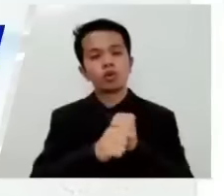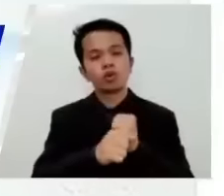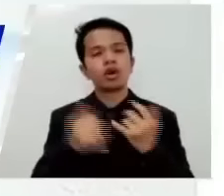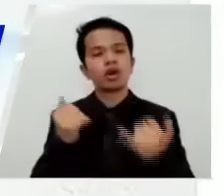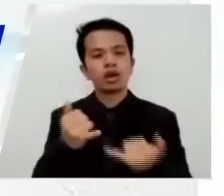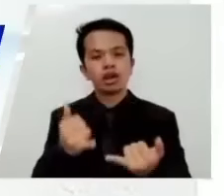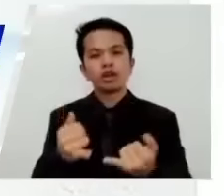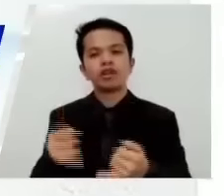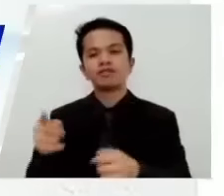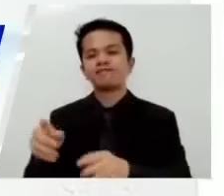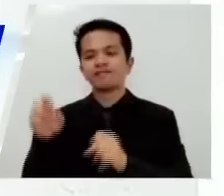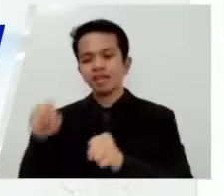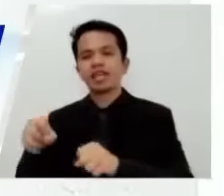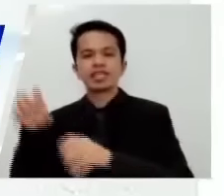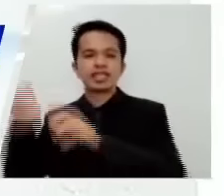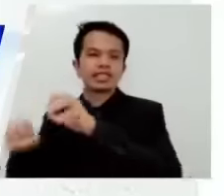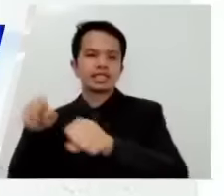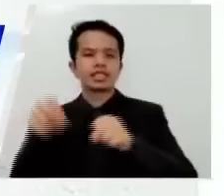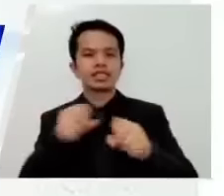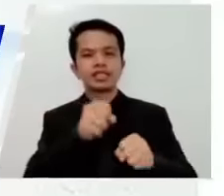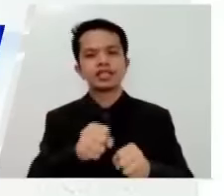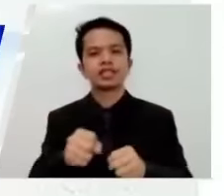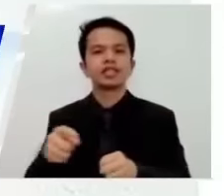jeep ang LTO simula May 1